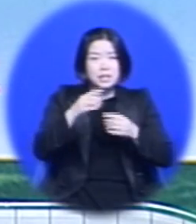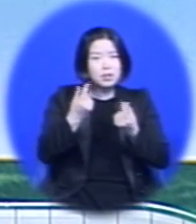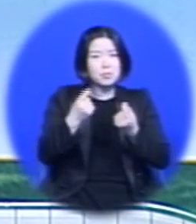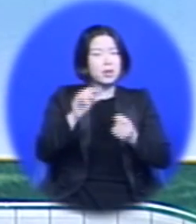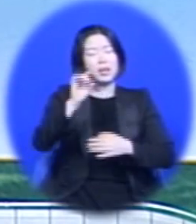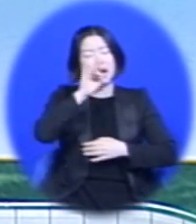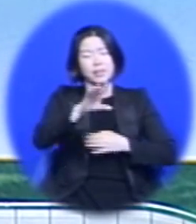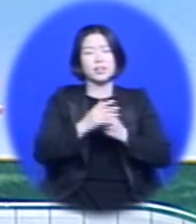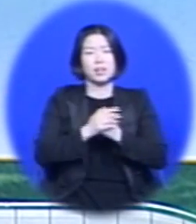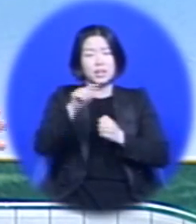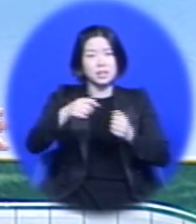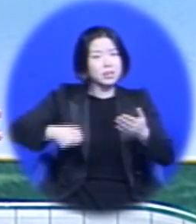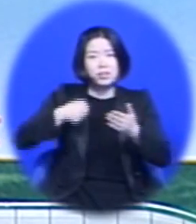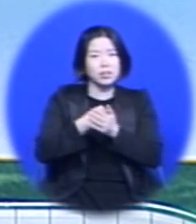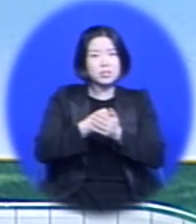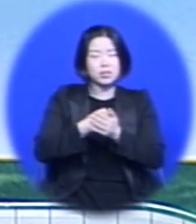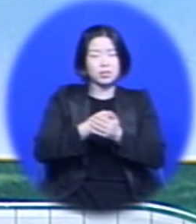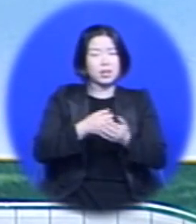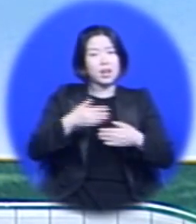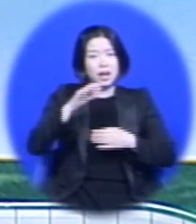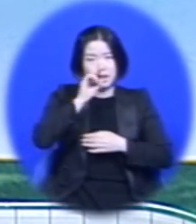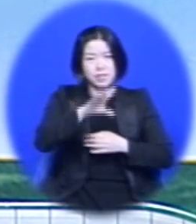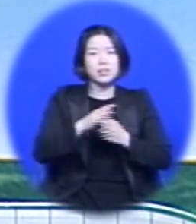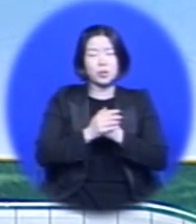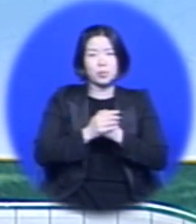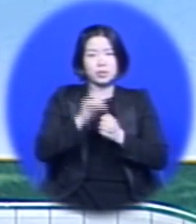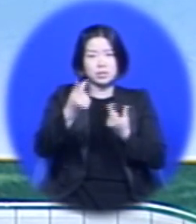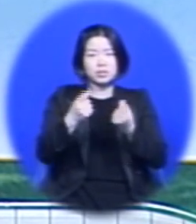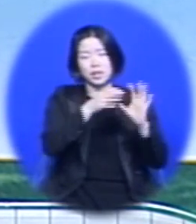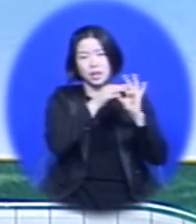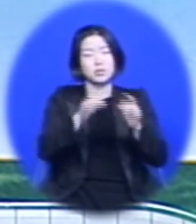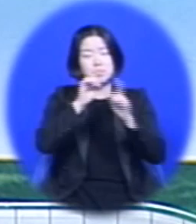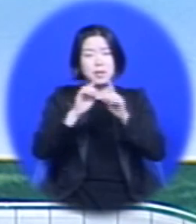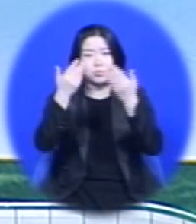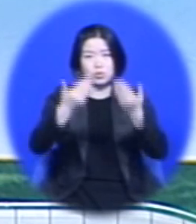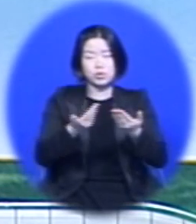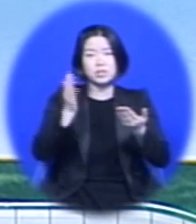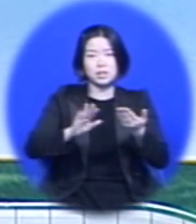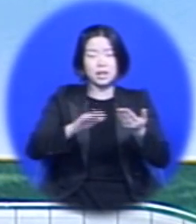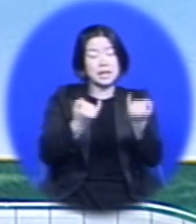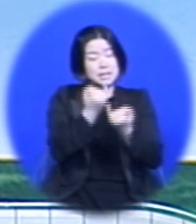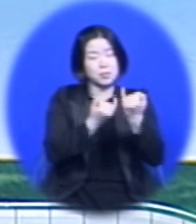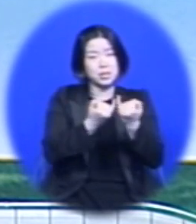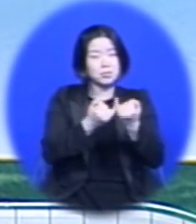된다고, 이런 결정을 내리면 안 된다고 그렇게 계속 말씀하시는데도 자매님이 못